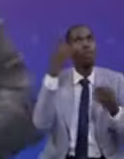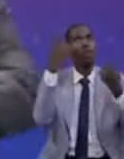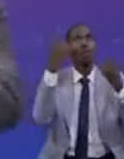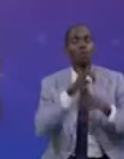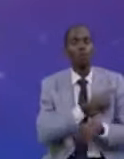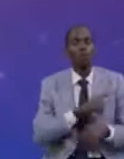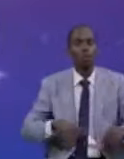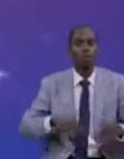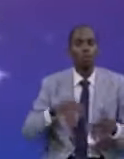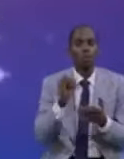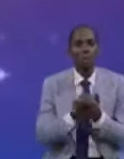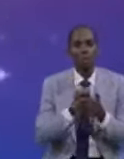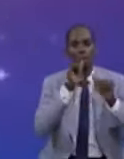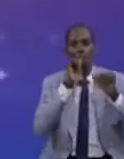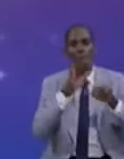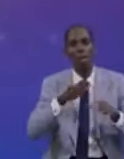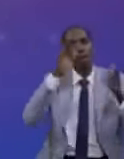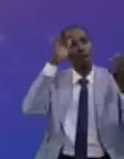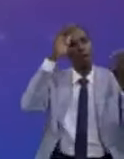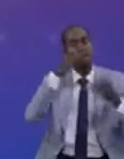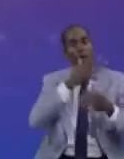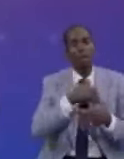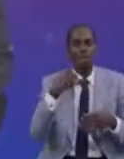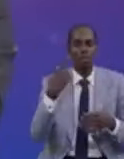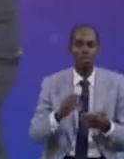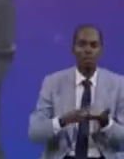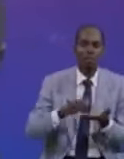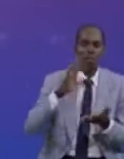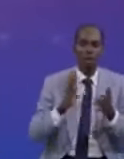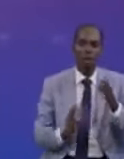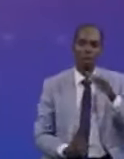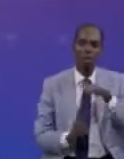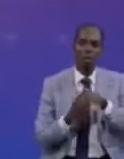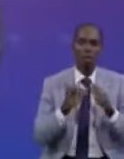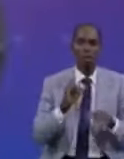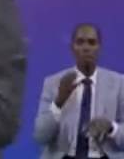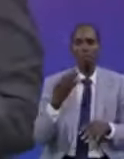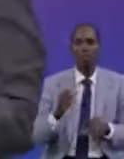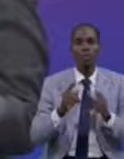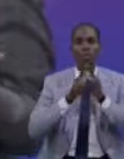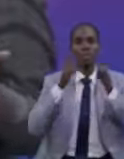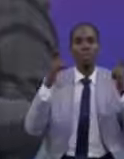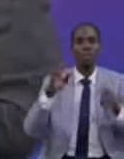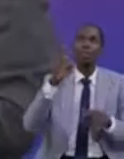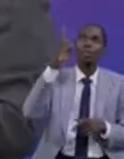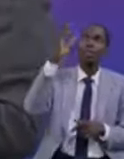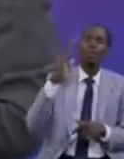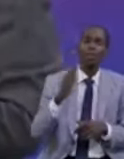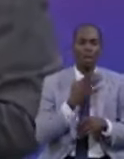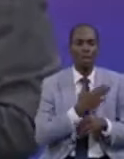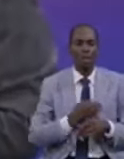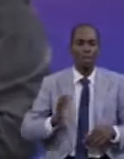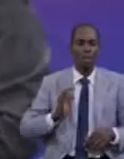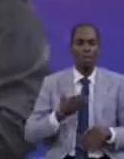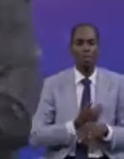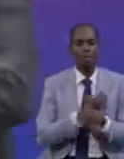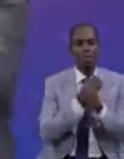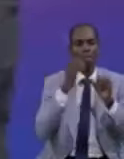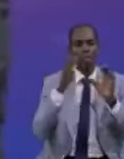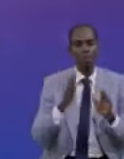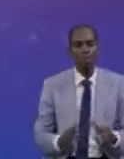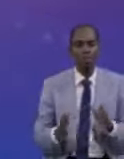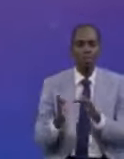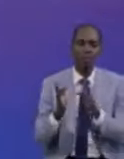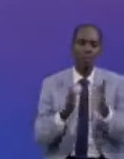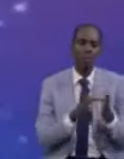en attendant la bienheureuse espérance et la manifestation de la gloire du Grand Dieu et de notre Sauveur Jésus-Christ la